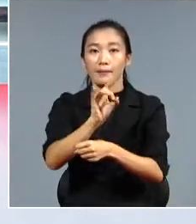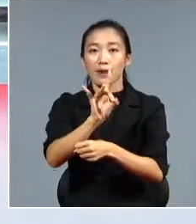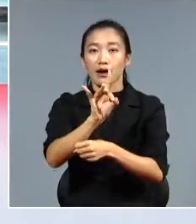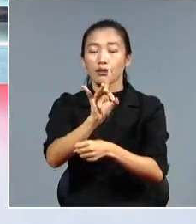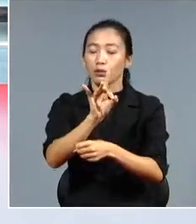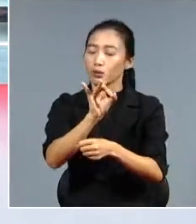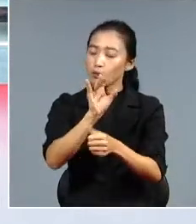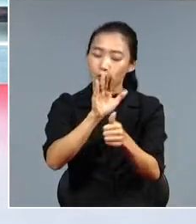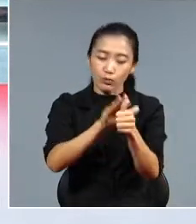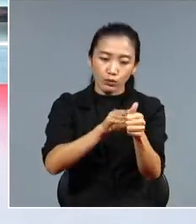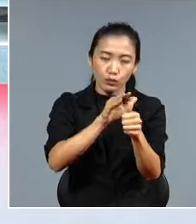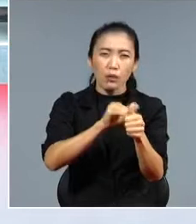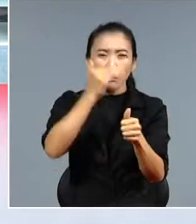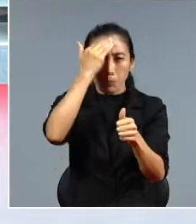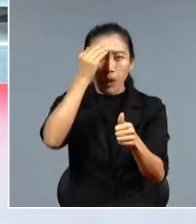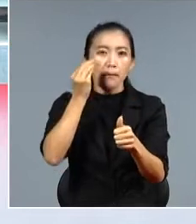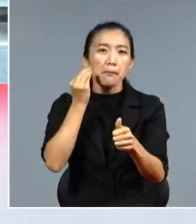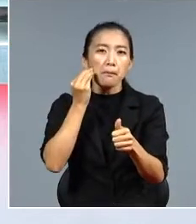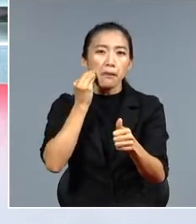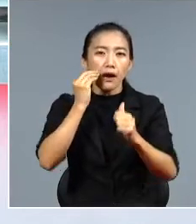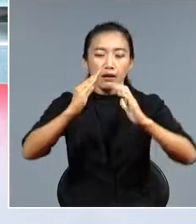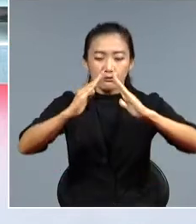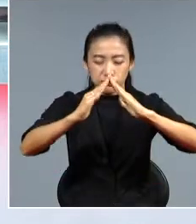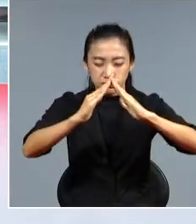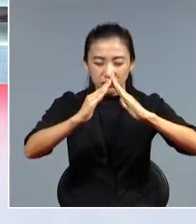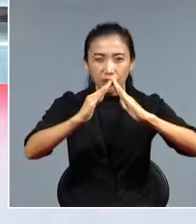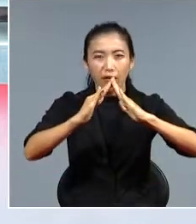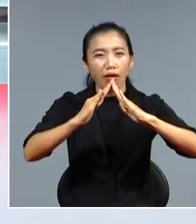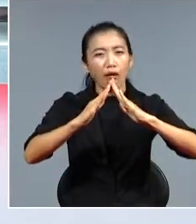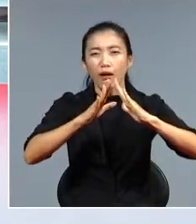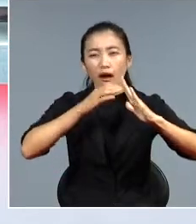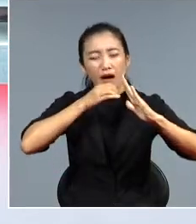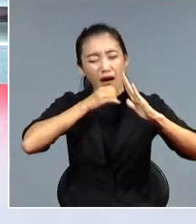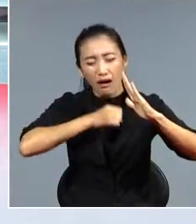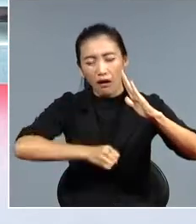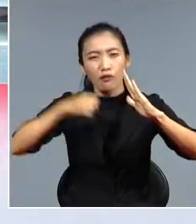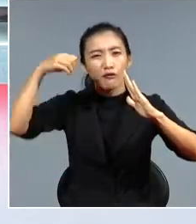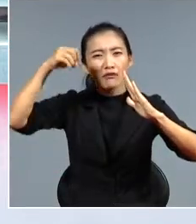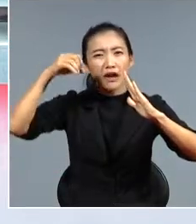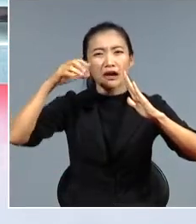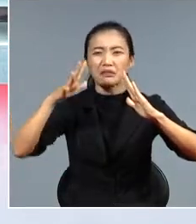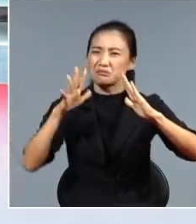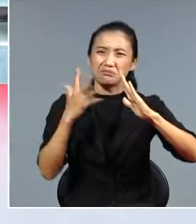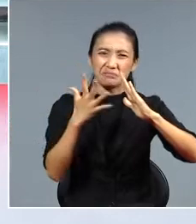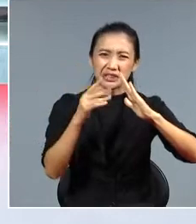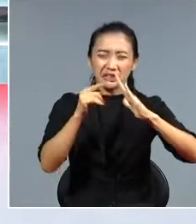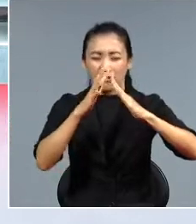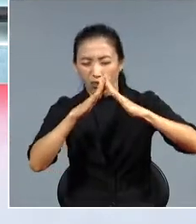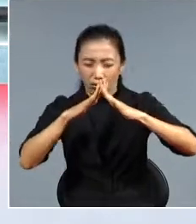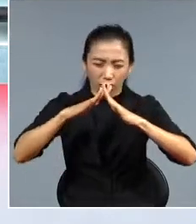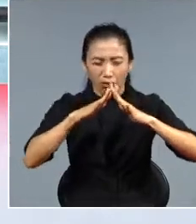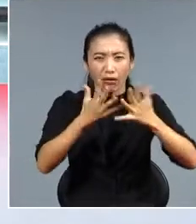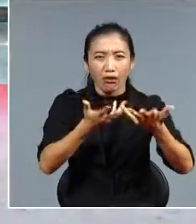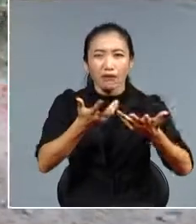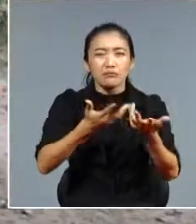ากครับอยู่ในบ้านที่ผุพังไฟก็ไม่มีใช้นะครับแล้วที่สำคัญเนี่ยบ้านมันเหมือนจะพังลงมาทับตัวแกด้วยซ้ำไปลองไป